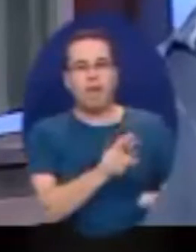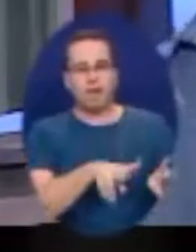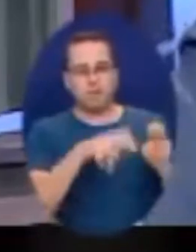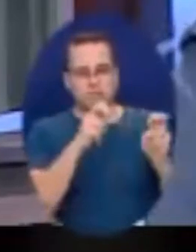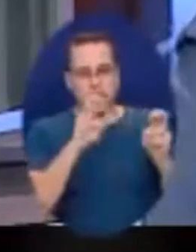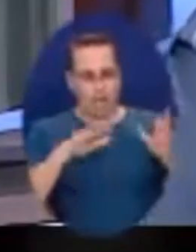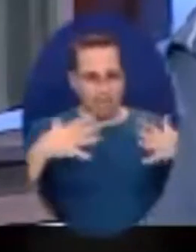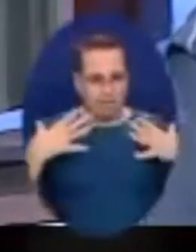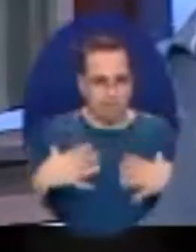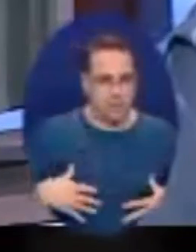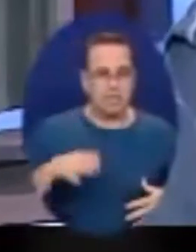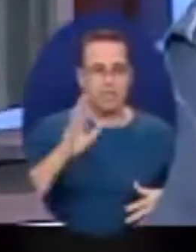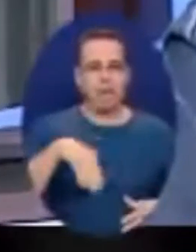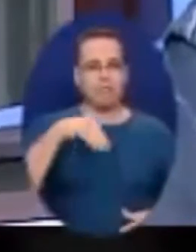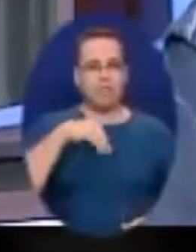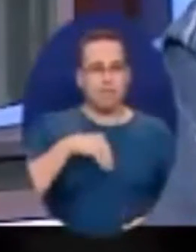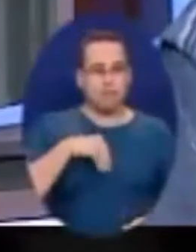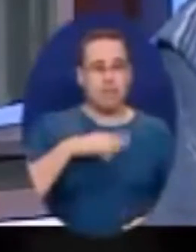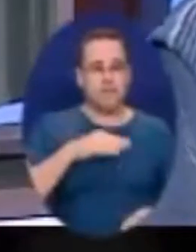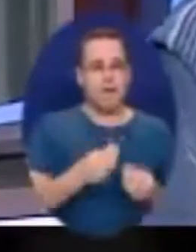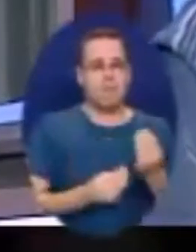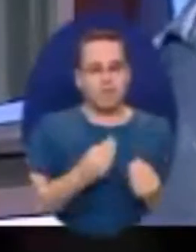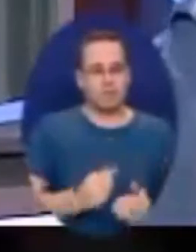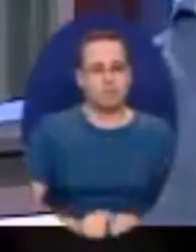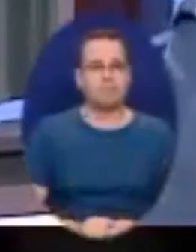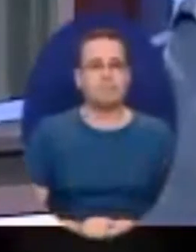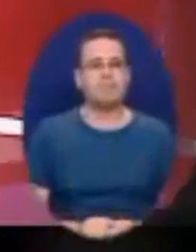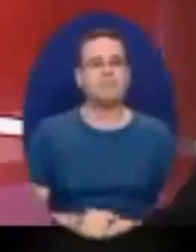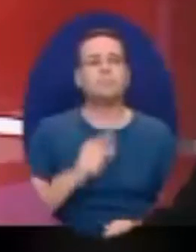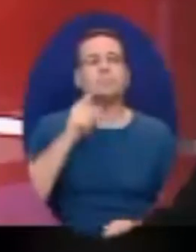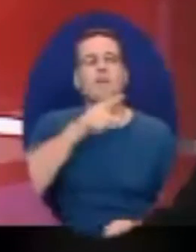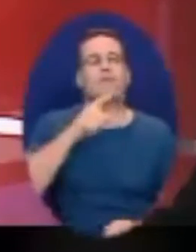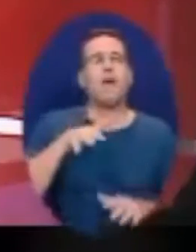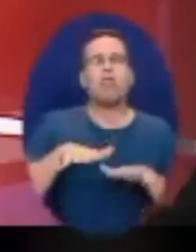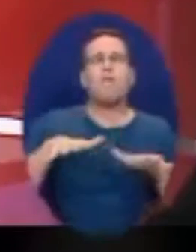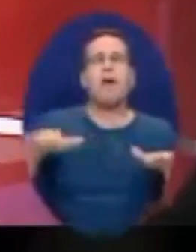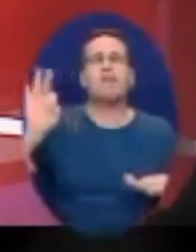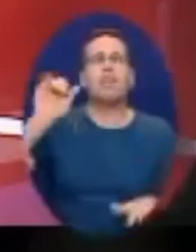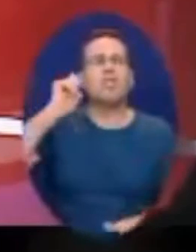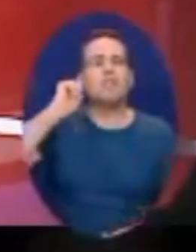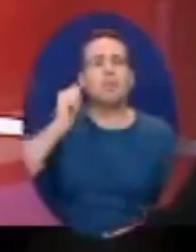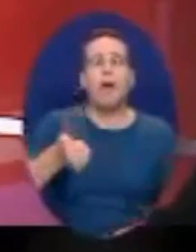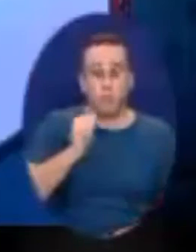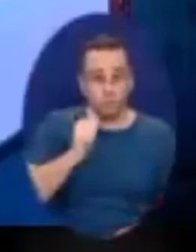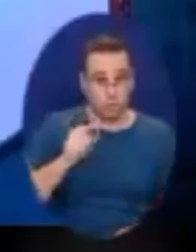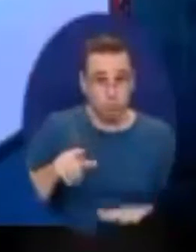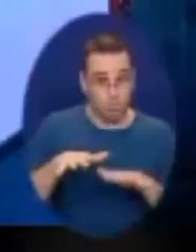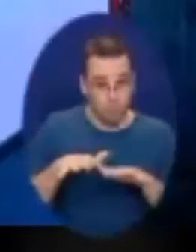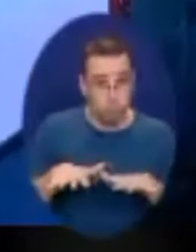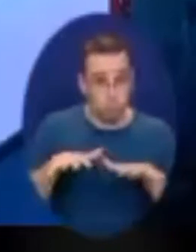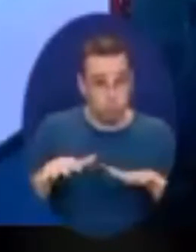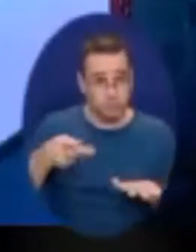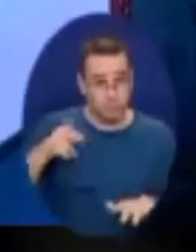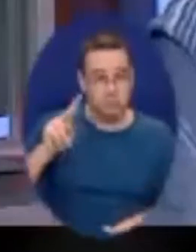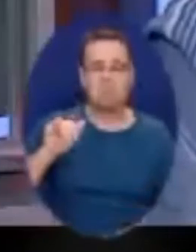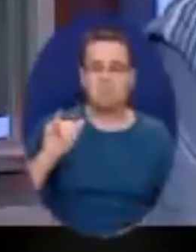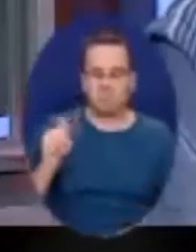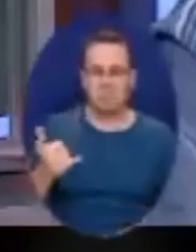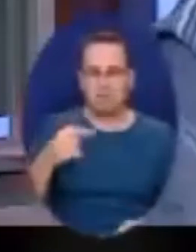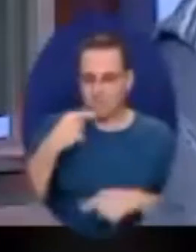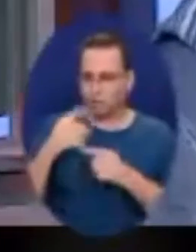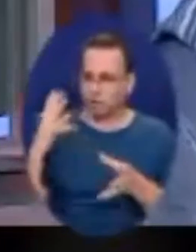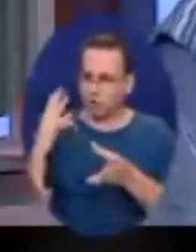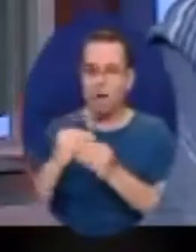לפגיעה פיזית, גם נפשית וגם מינית. התופעת נשים אלכוהוליסטיות היא תופעה מתרחבת? היא תופעה מתרחבת, והיא התרחבה